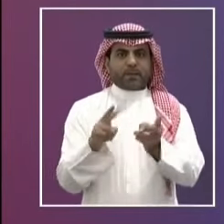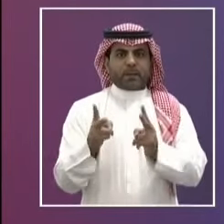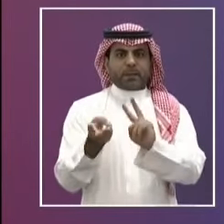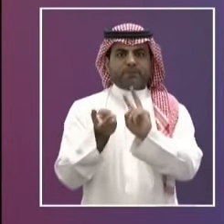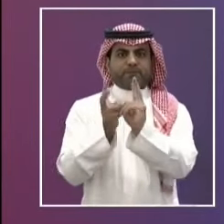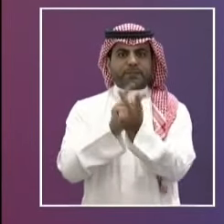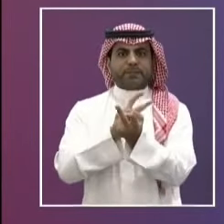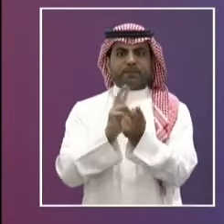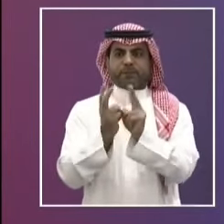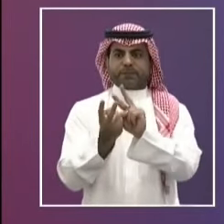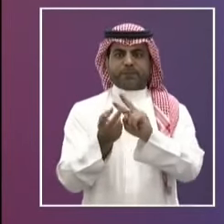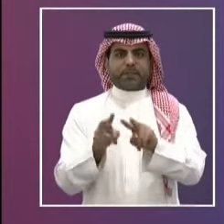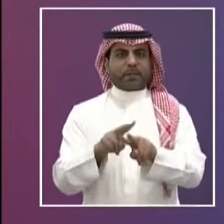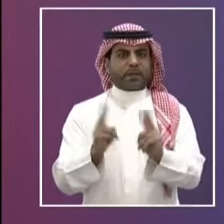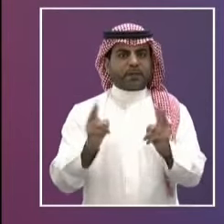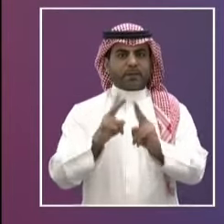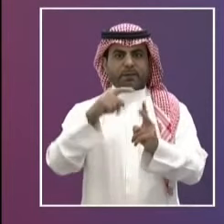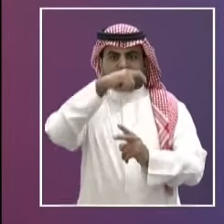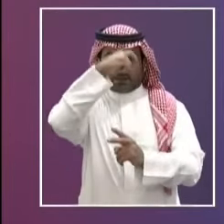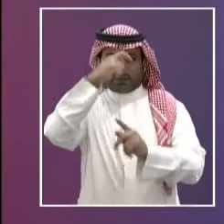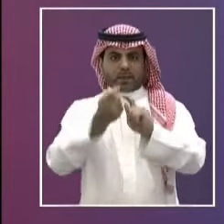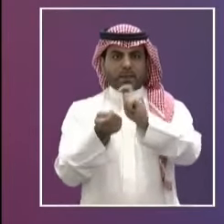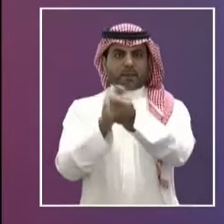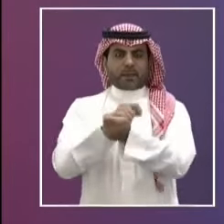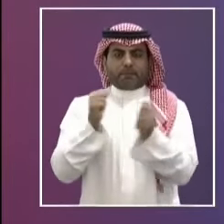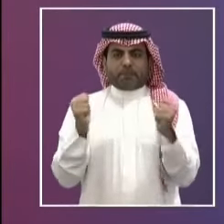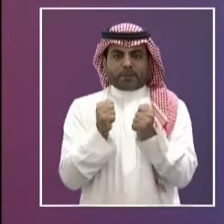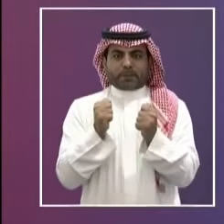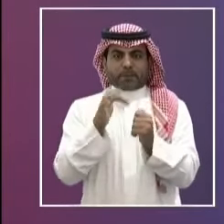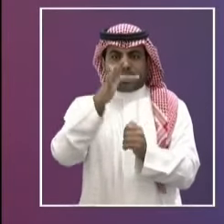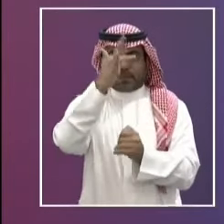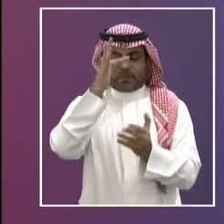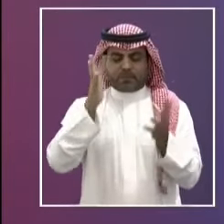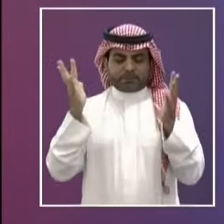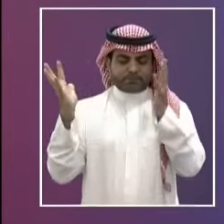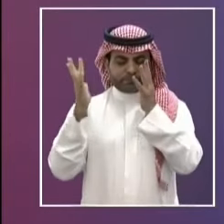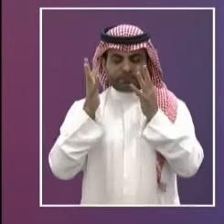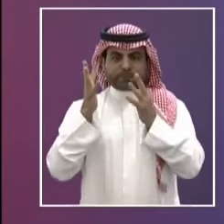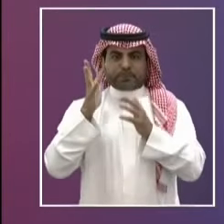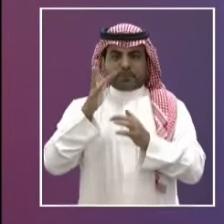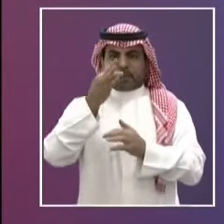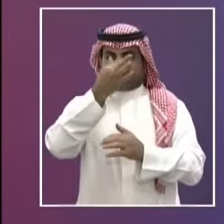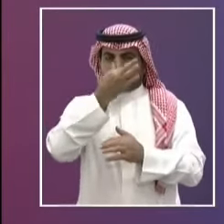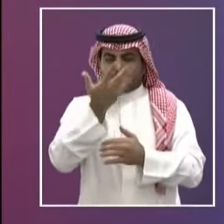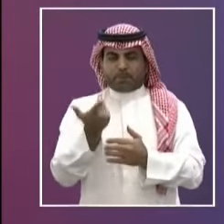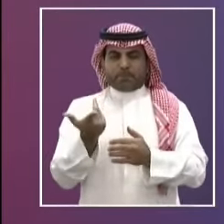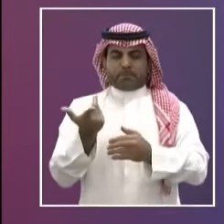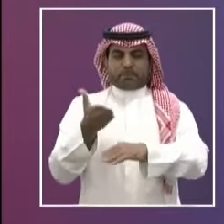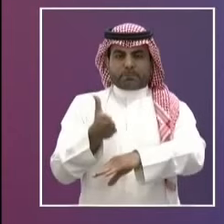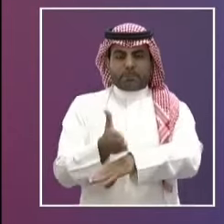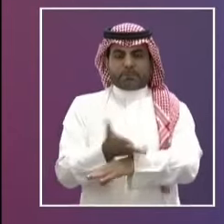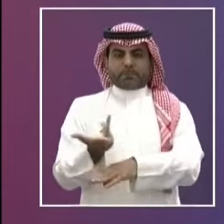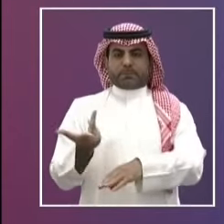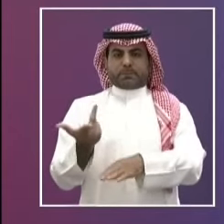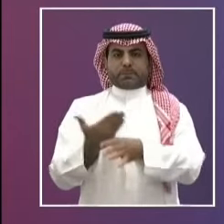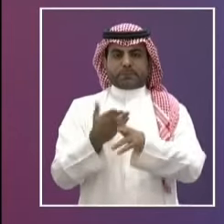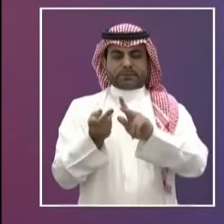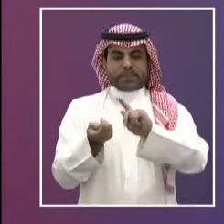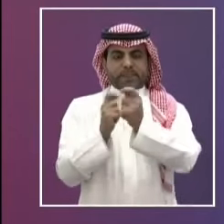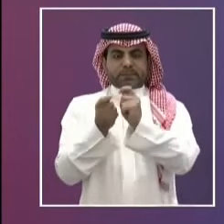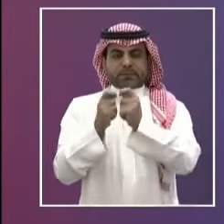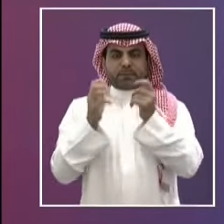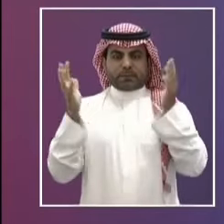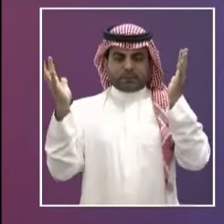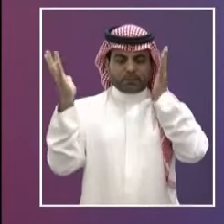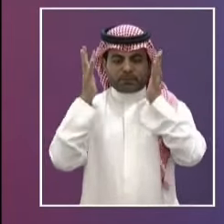قد يصاحبها الكثير من العوامل التي قد تؤثر على الحالة الصحية للشخص، وغيرها من الأعراض التي قد تكون ناتجة عن هذه التغيرات